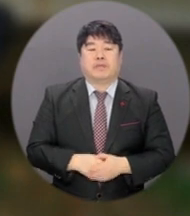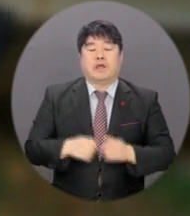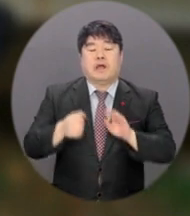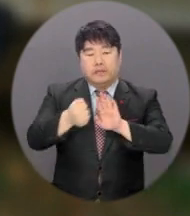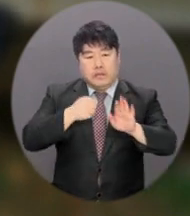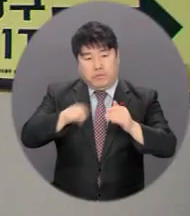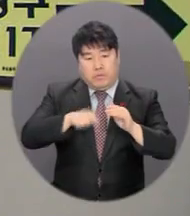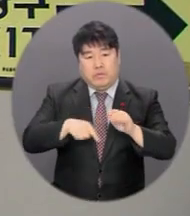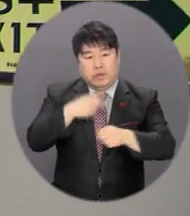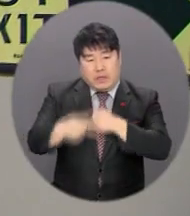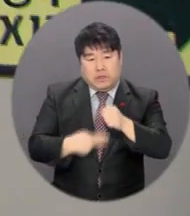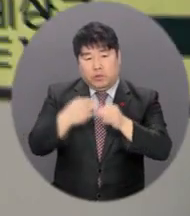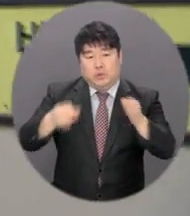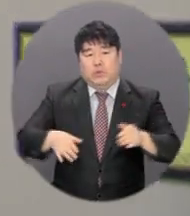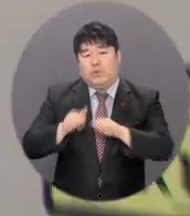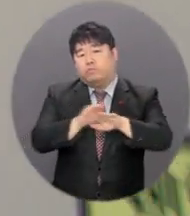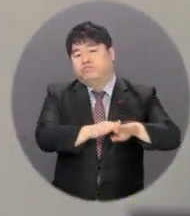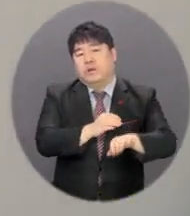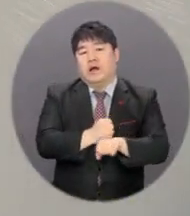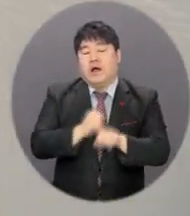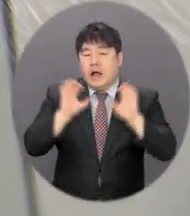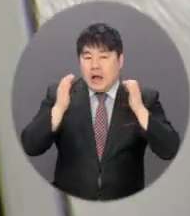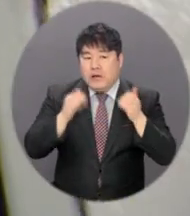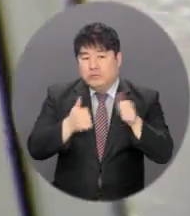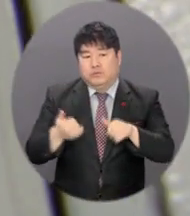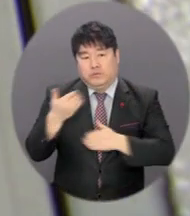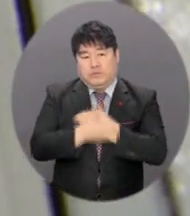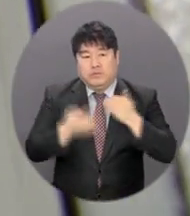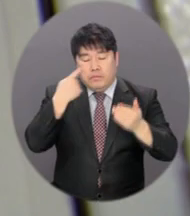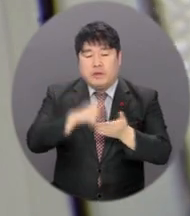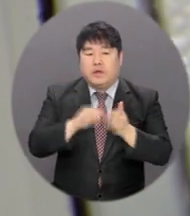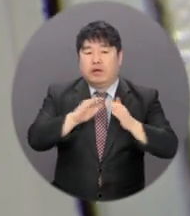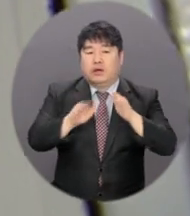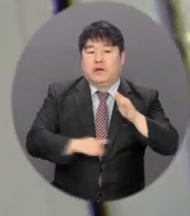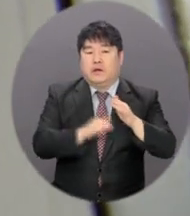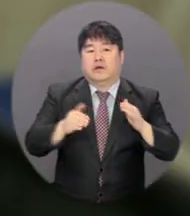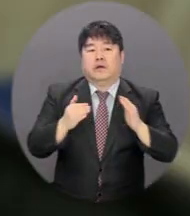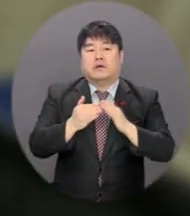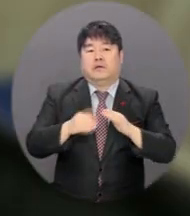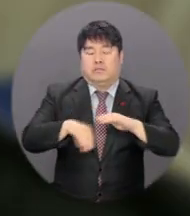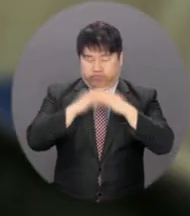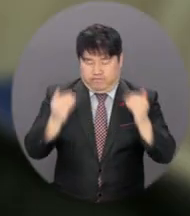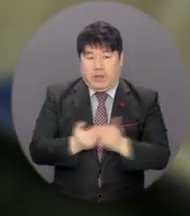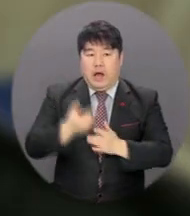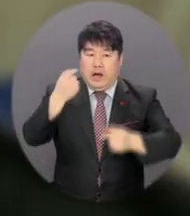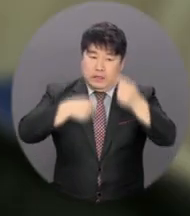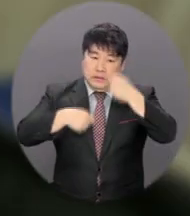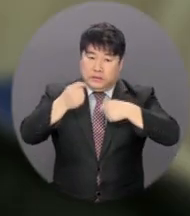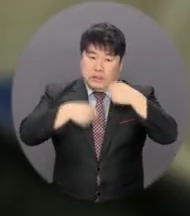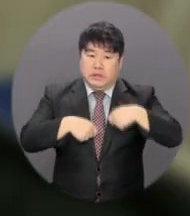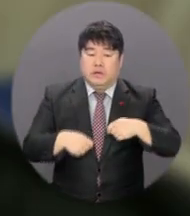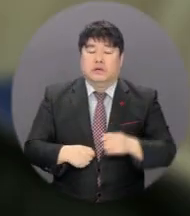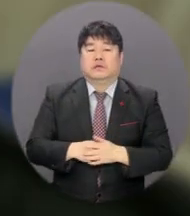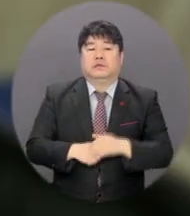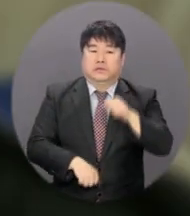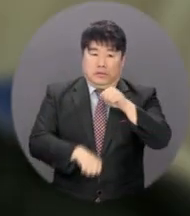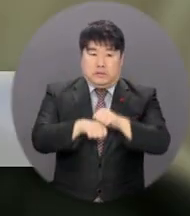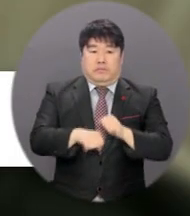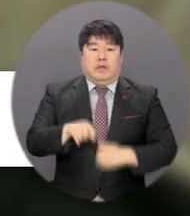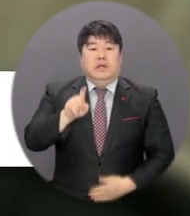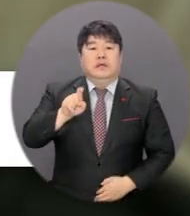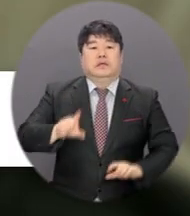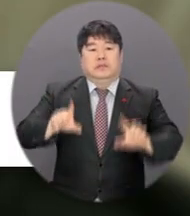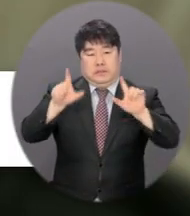냉장고 안에서 2년 동안 유기된 영아의 시신이 발견된 가정집은 온통 쓰레기로 뒤덮여 있었습니다. 지난달